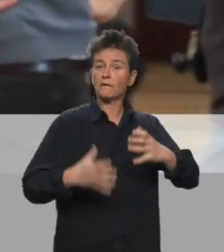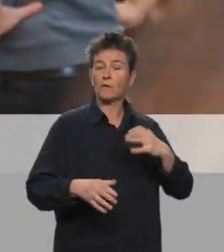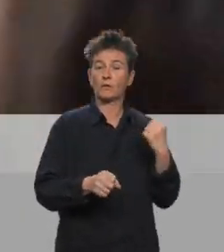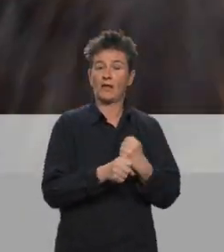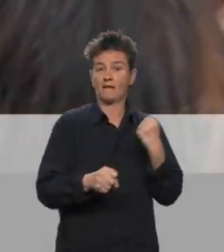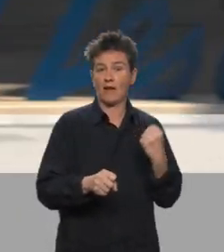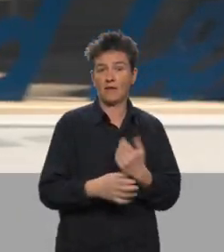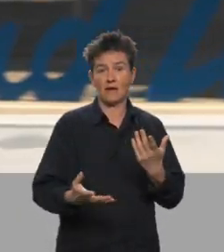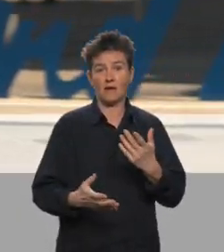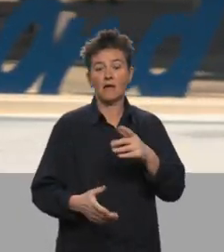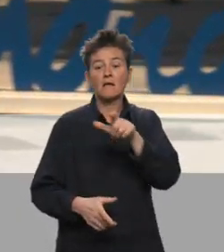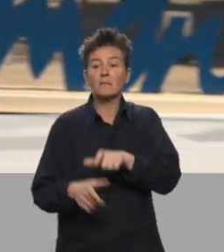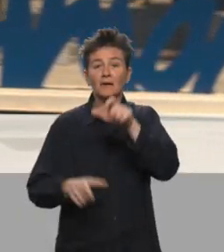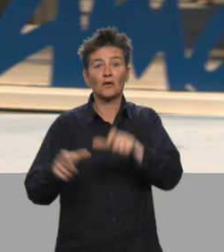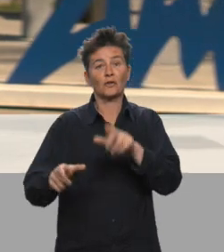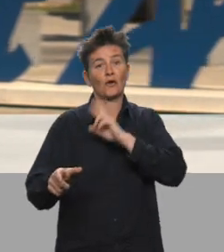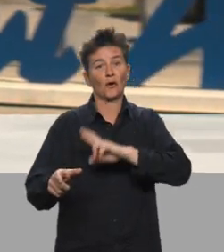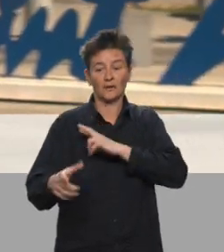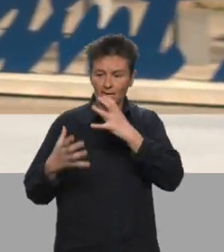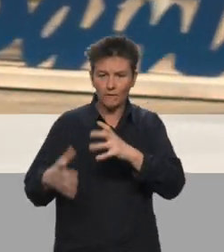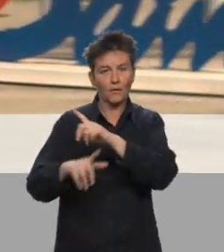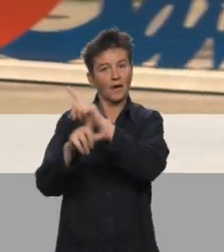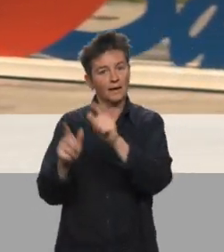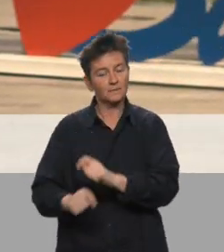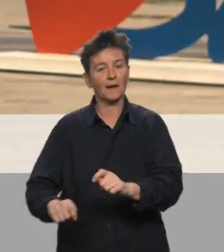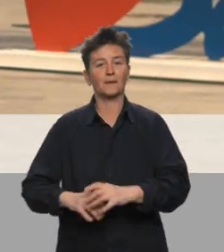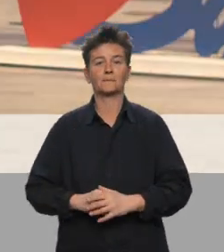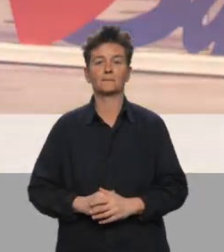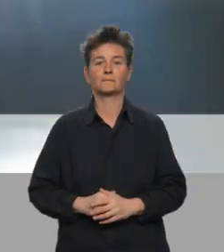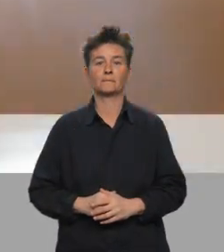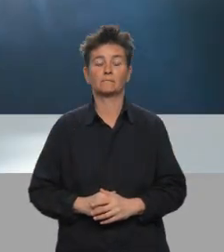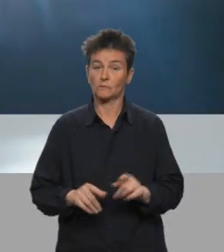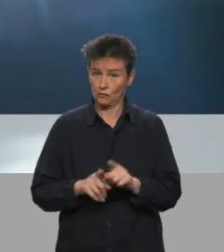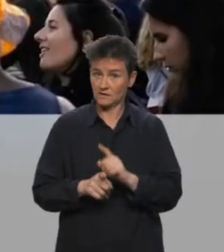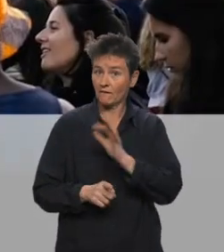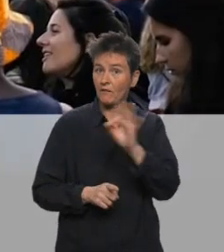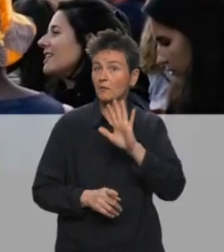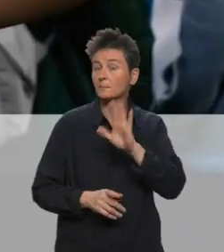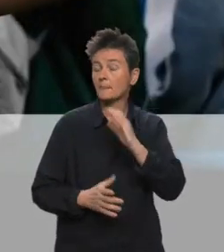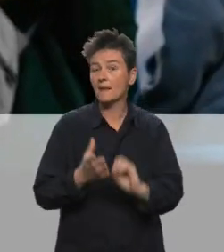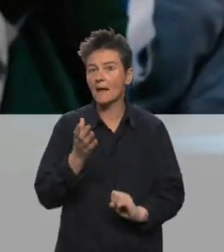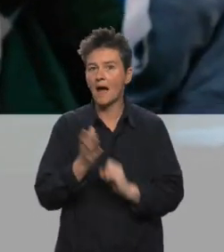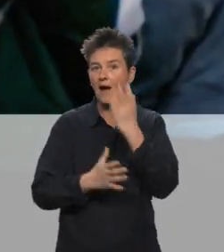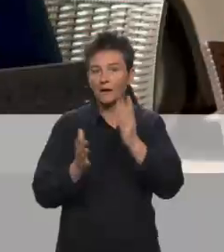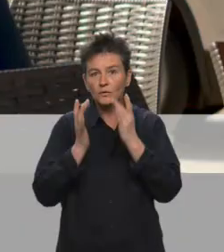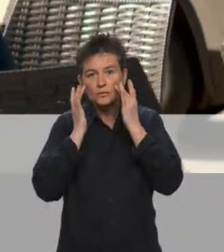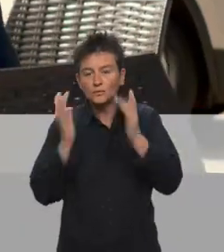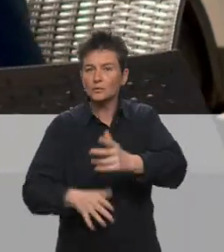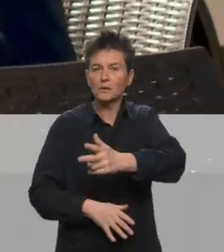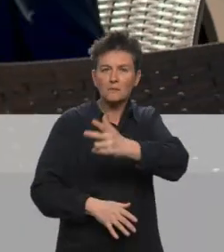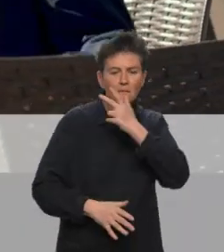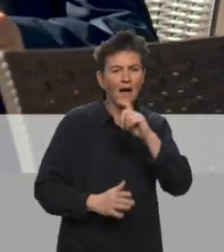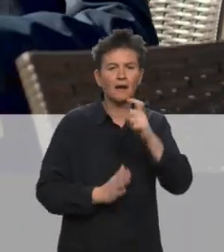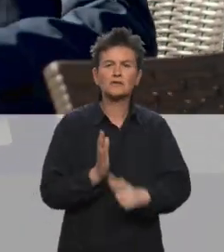veulent travailler, de nos retraités qui veulent être respectés. C'est aussi la France des arts et de la culture, la France